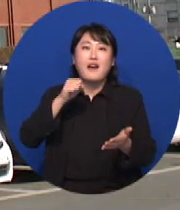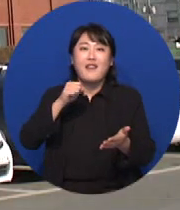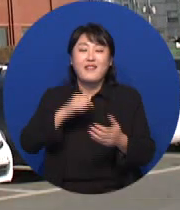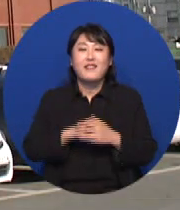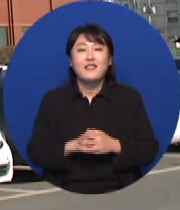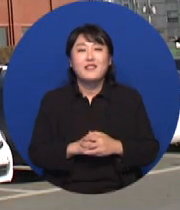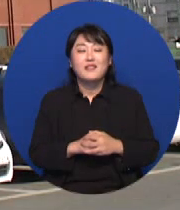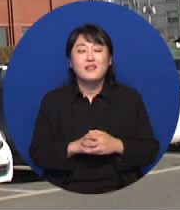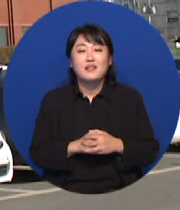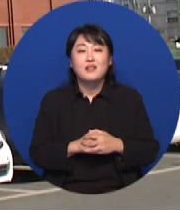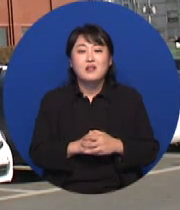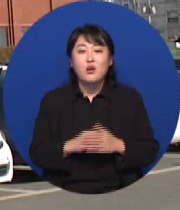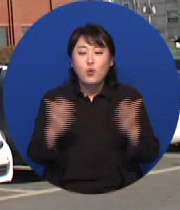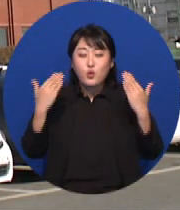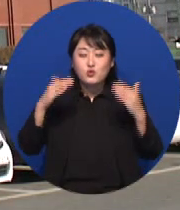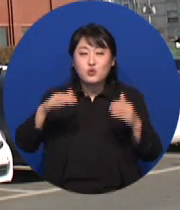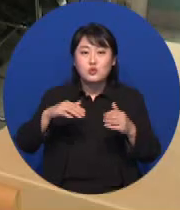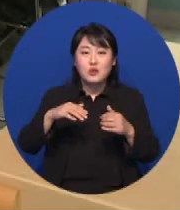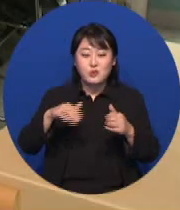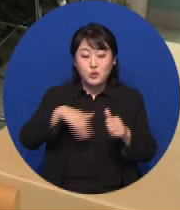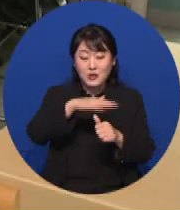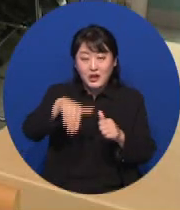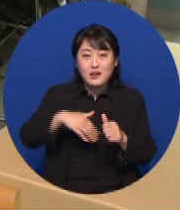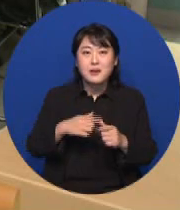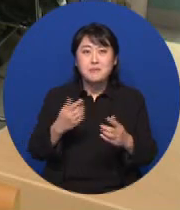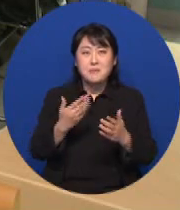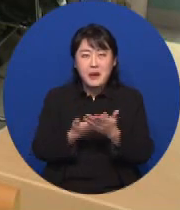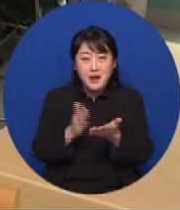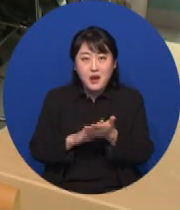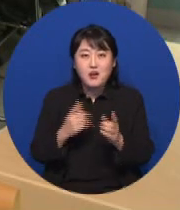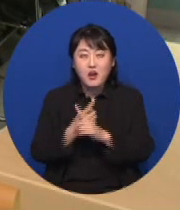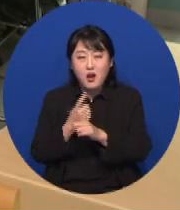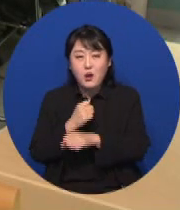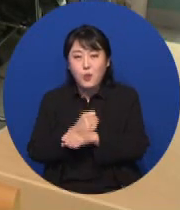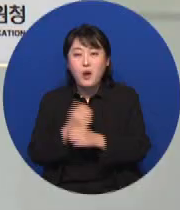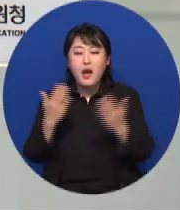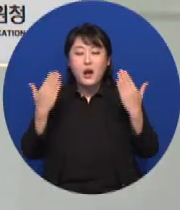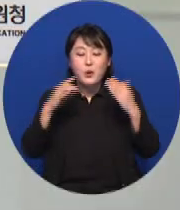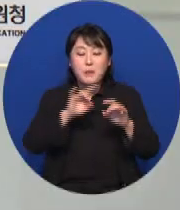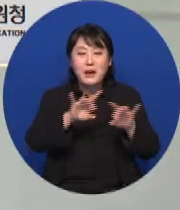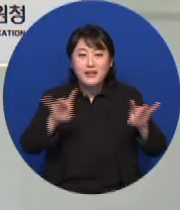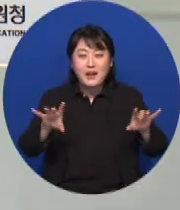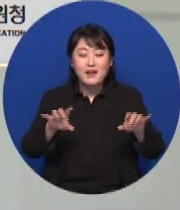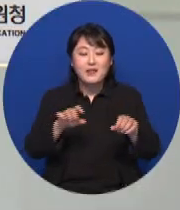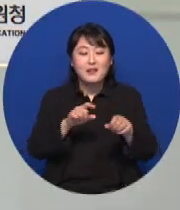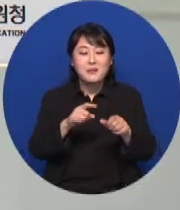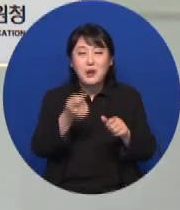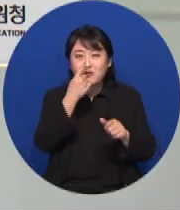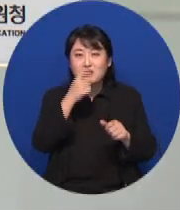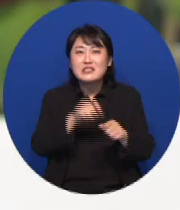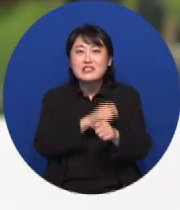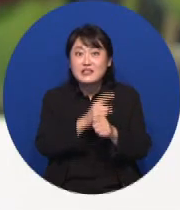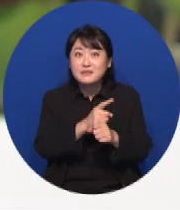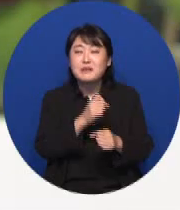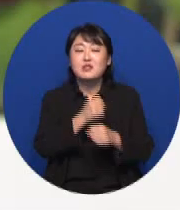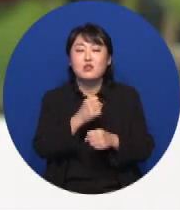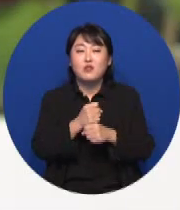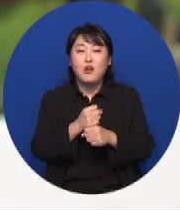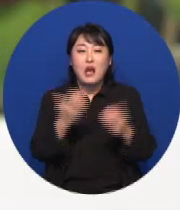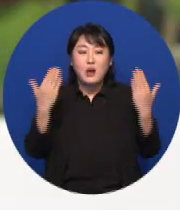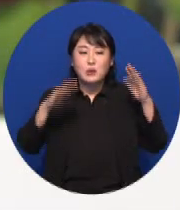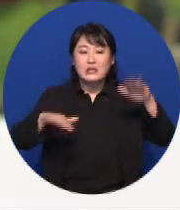충남교육청은 교육시설과 환경을 개선하고 학교의 특징을 살린 교과 과정을 마련해 학교 간의 격차를